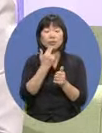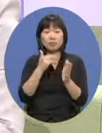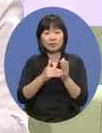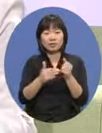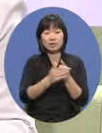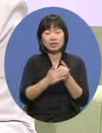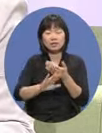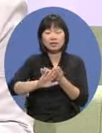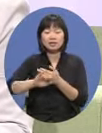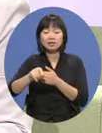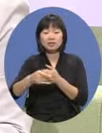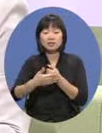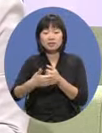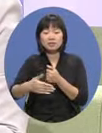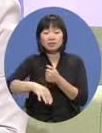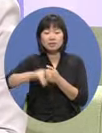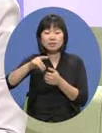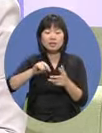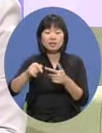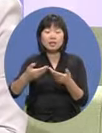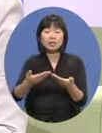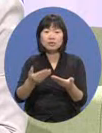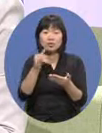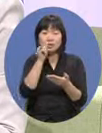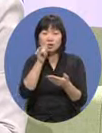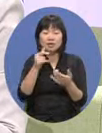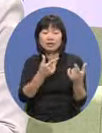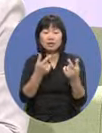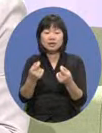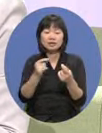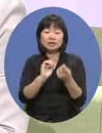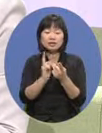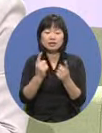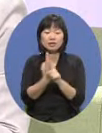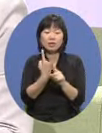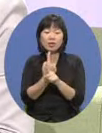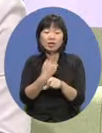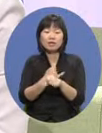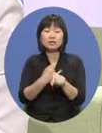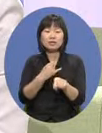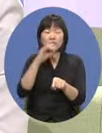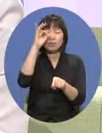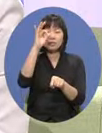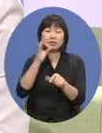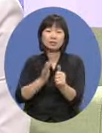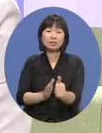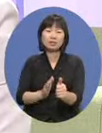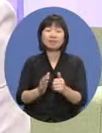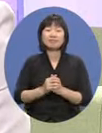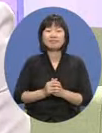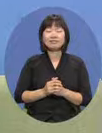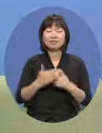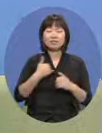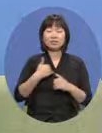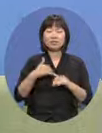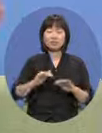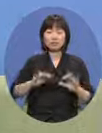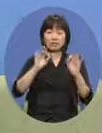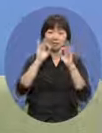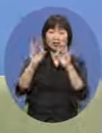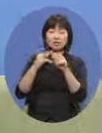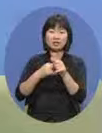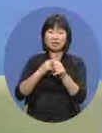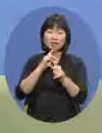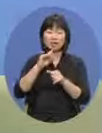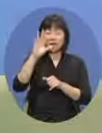때문에 다른 거에 대해서 우선 좀 이해를 하면서 같이 좀 보완해 간다 이렇게 좀 보셨으면 네. 좋겠어요. 아니 근데요. 저는 네. 저 보면서